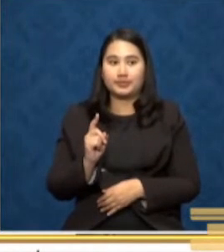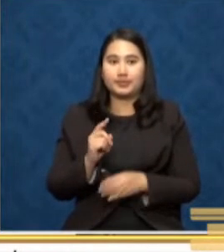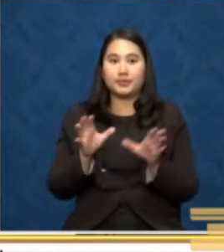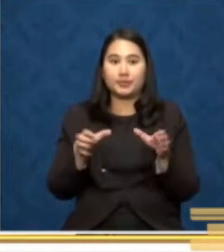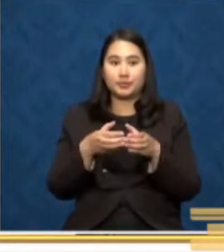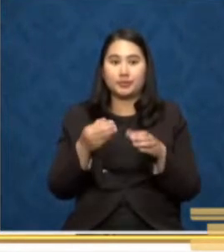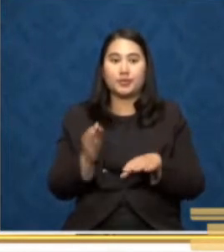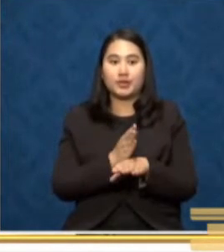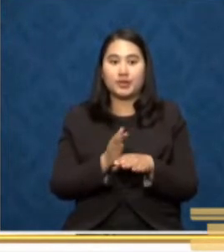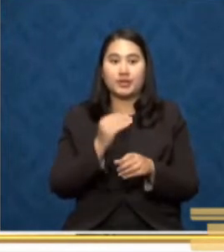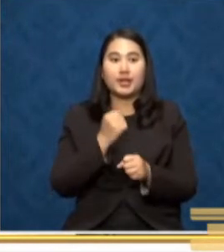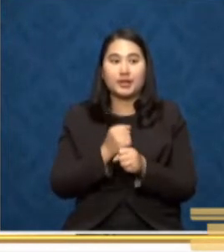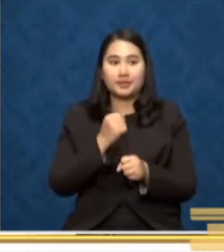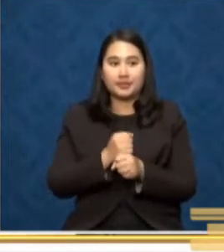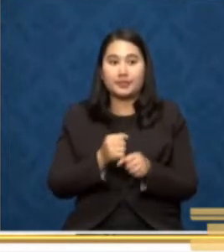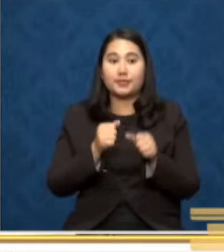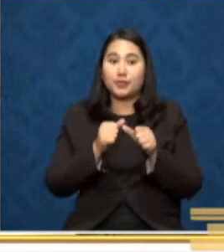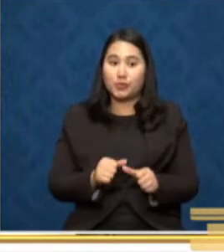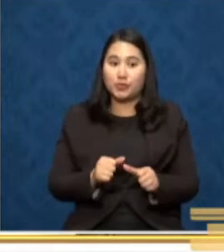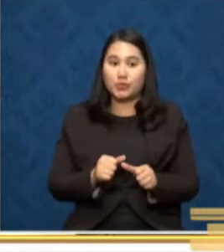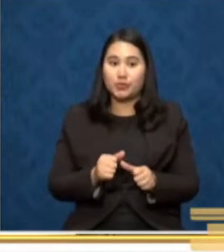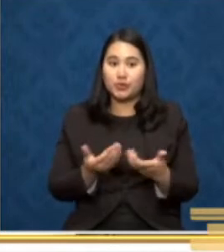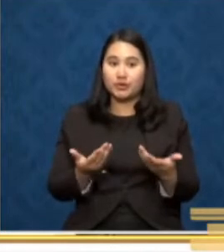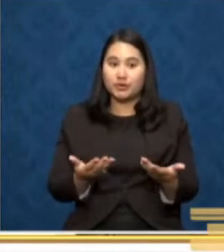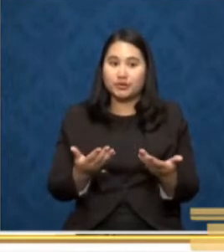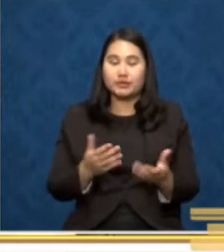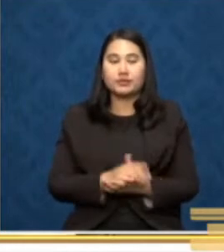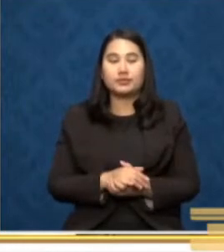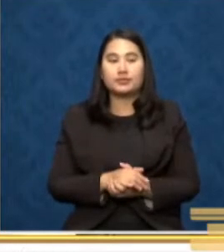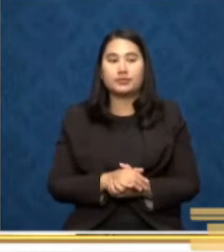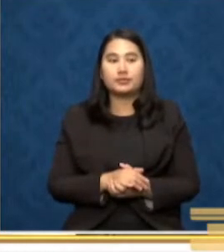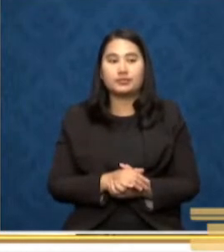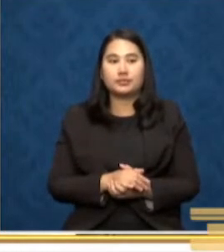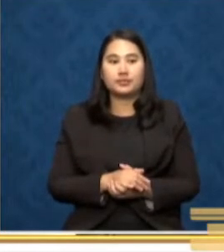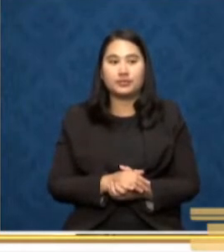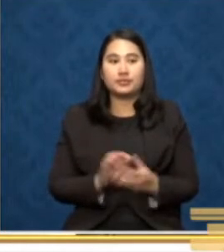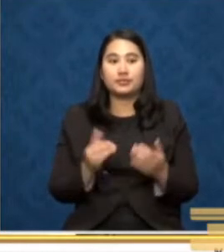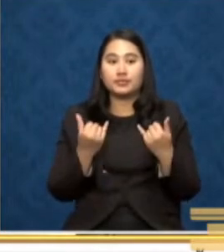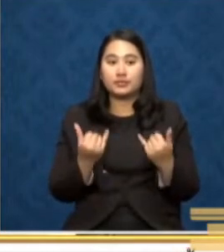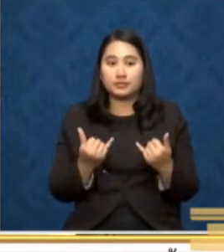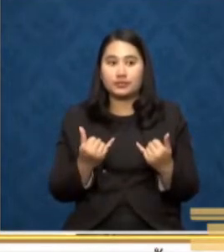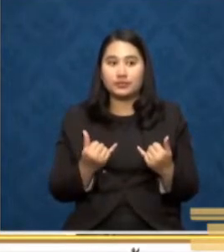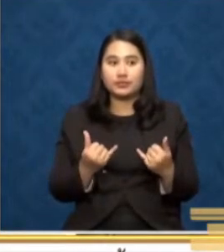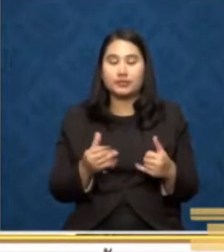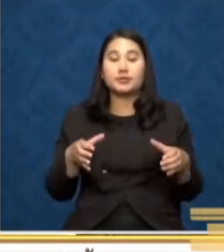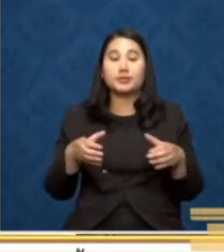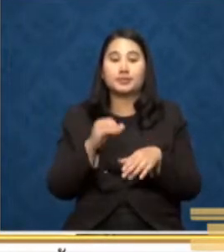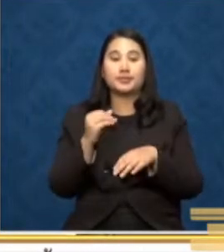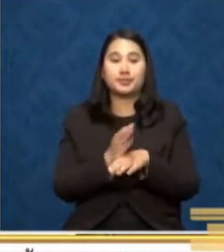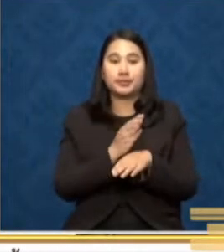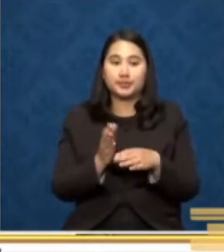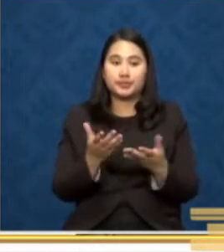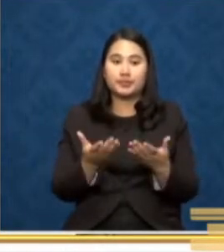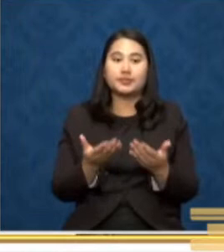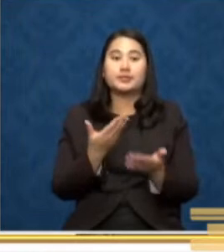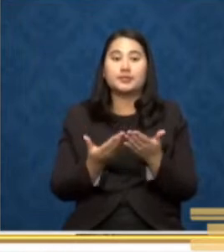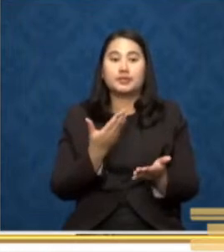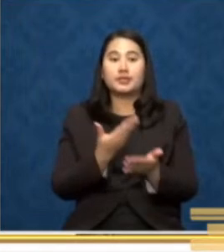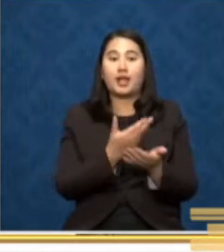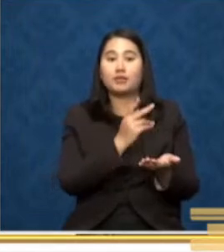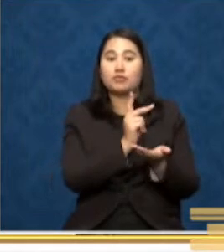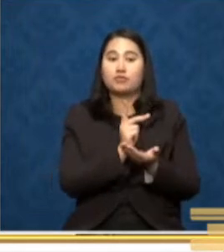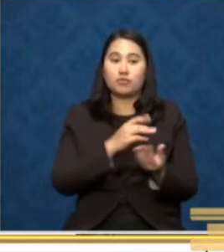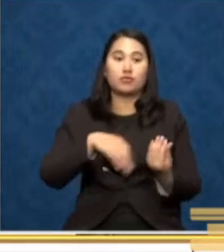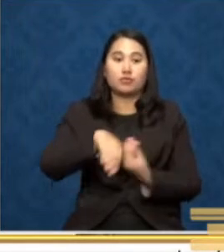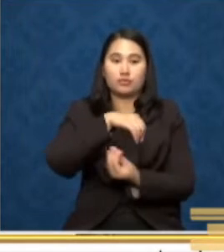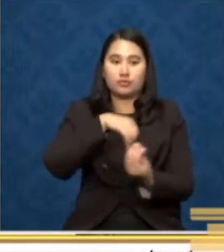รกิจยังคงให้มันอยู่ในพื้นที่ฉะนั้นแล้วเนี่ยการที่เรามีซอฟท์โลนหรือแหล่งเงินทุนที่